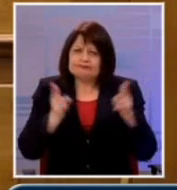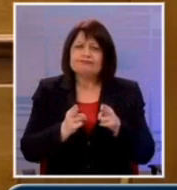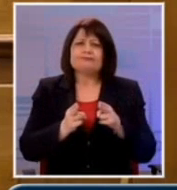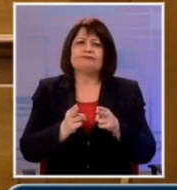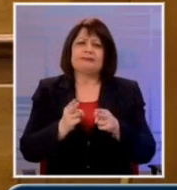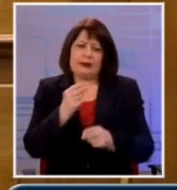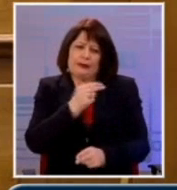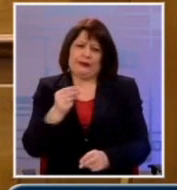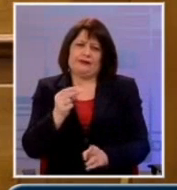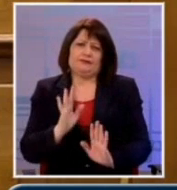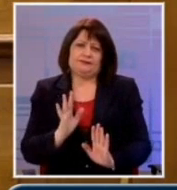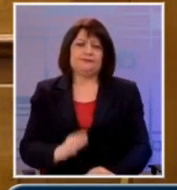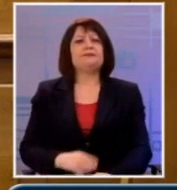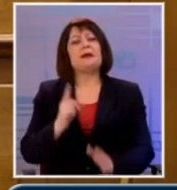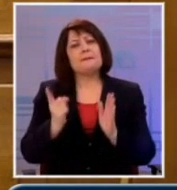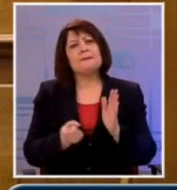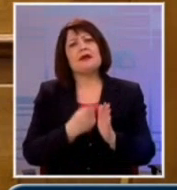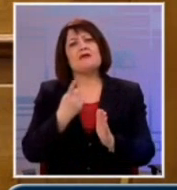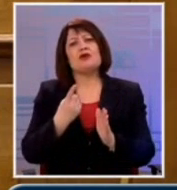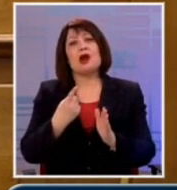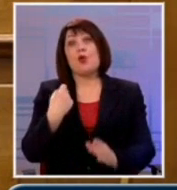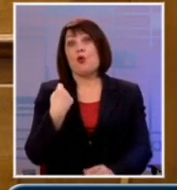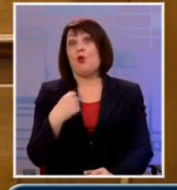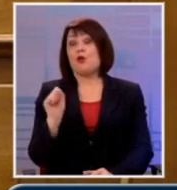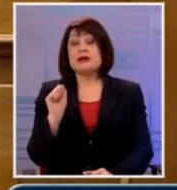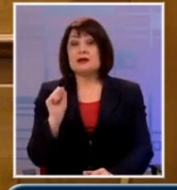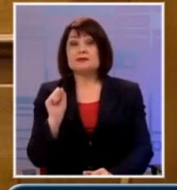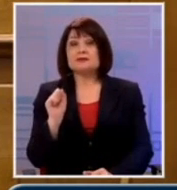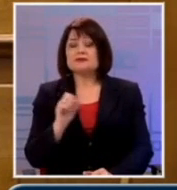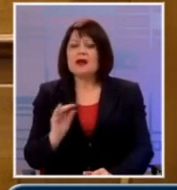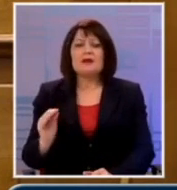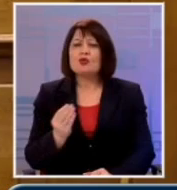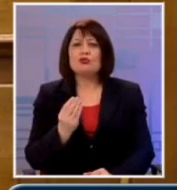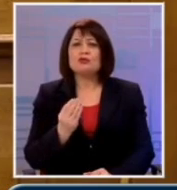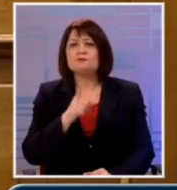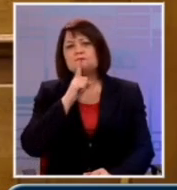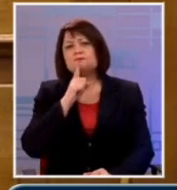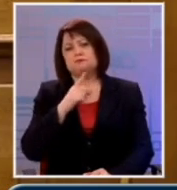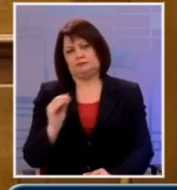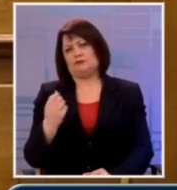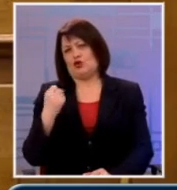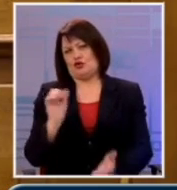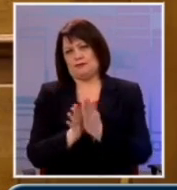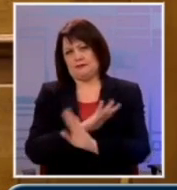μία-δύο γραμμές, και μία φορά η αρνητική απάντηση προέκυψε σιωπηρά.